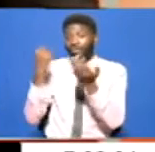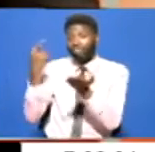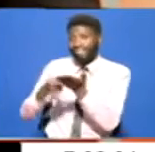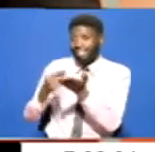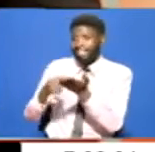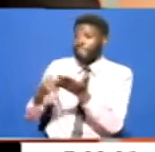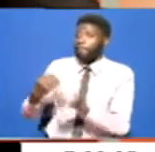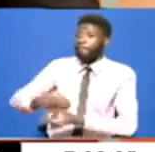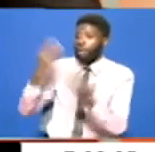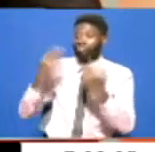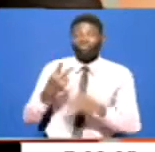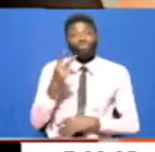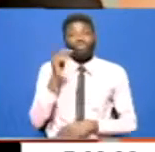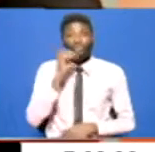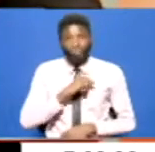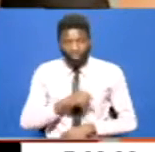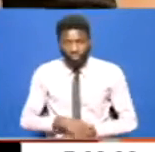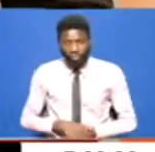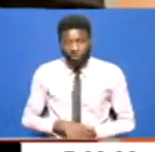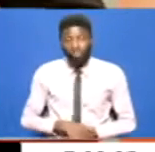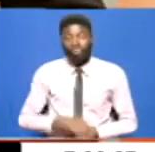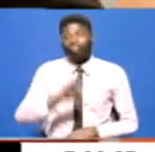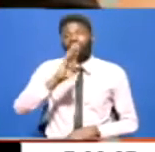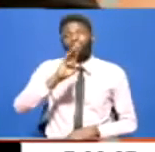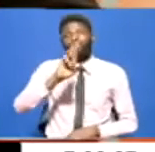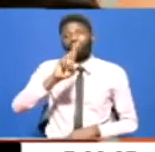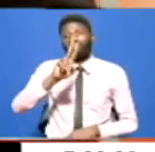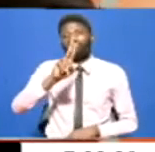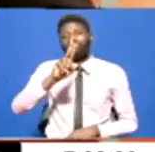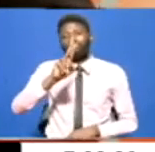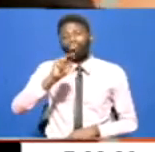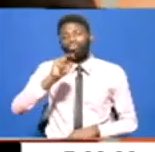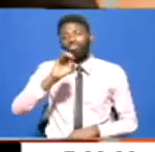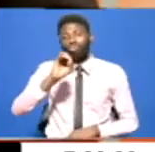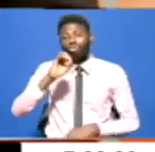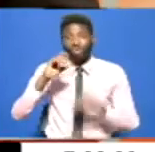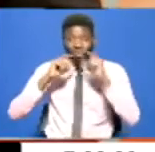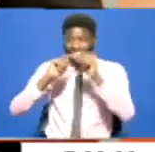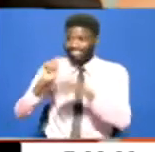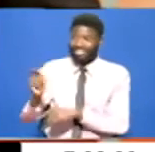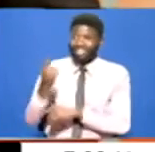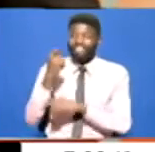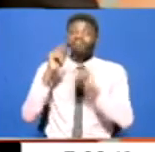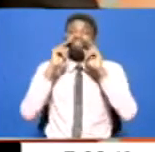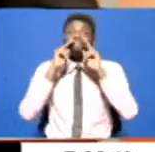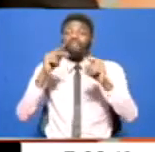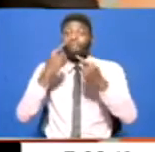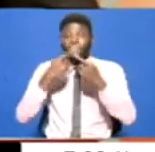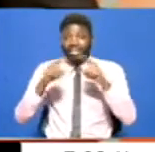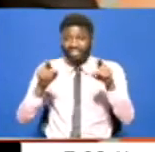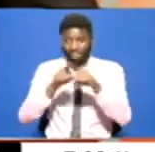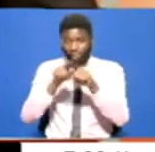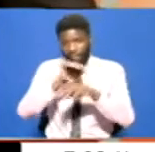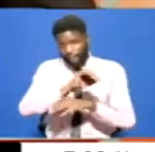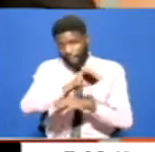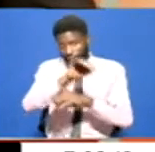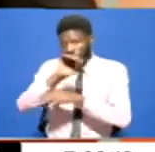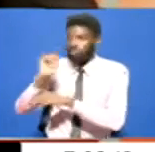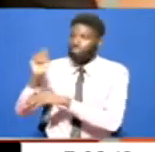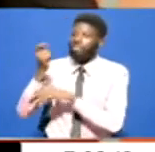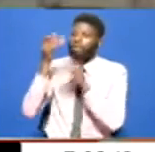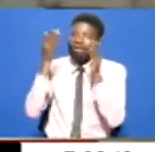leo. Msemaji wa polisi Bruno Shioso amesema hakuna tishio la kigaidi hapa nchini, lakini akatoa wito kwa Wakenya kwa jumla kuwa